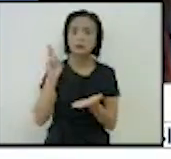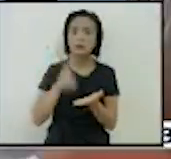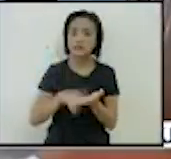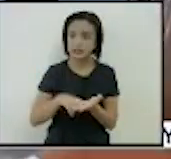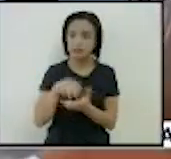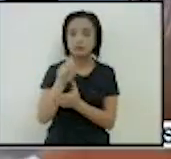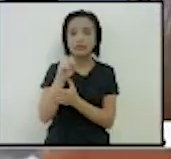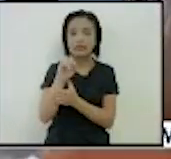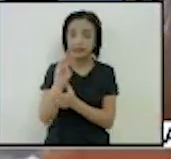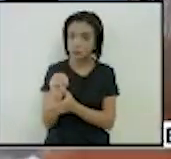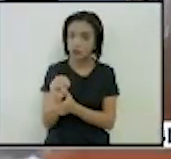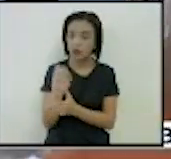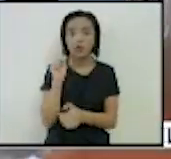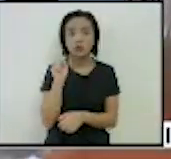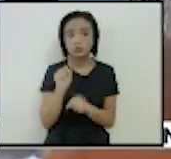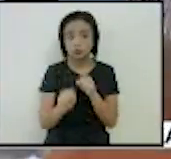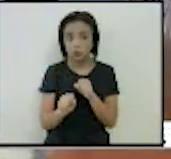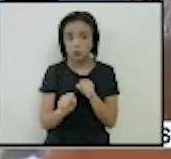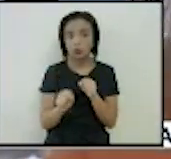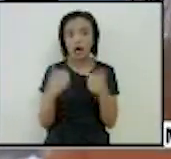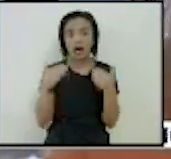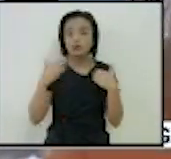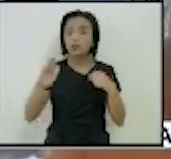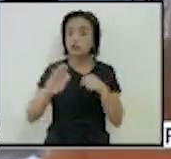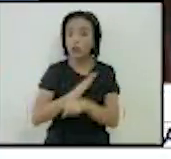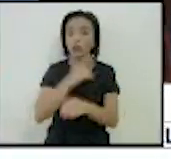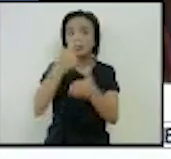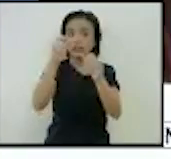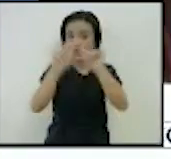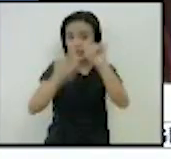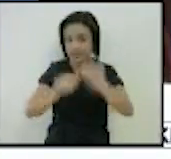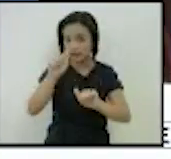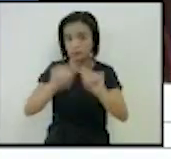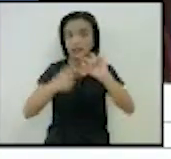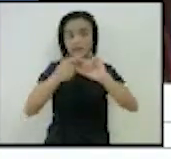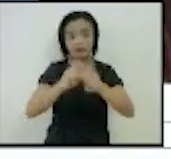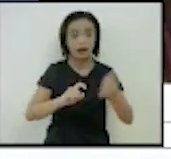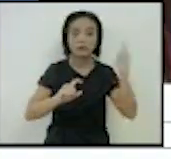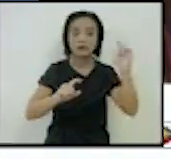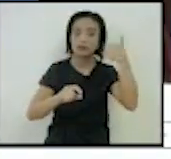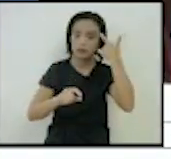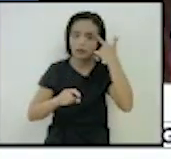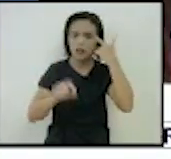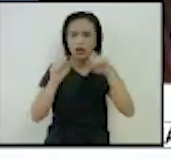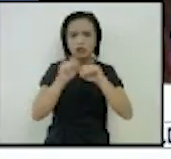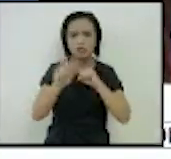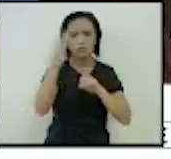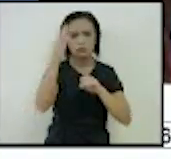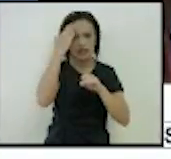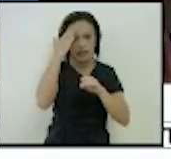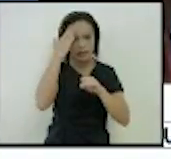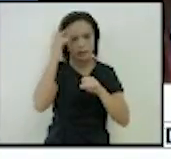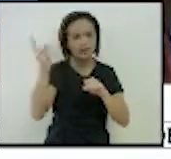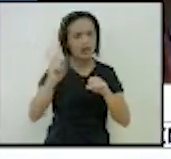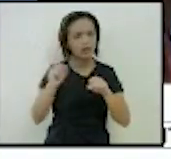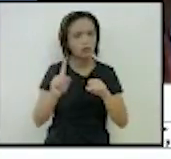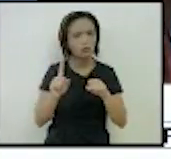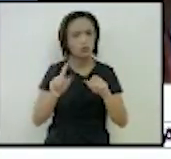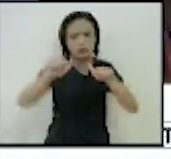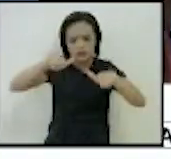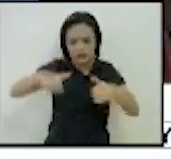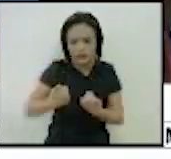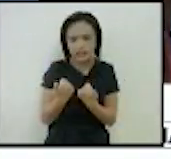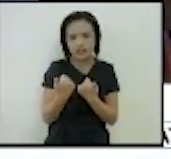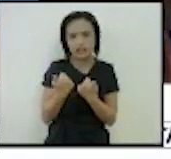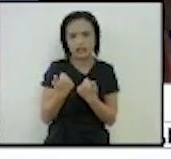ng post-assessment from the government side para po malaman po natin ano pa yung challenges para sa next schedule